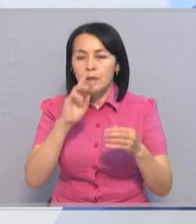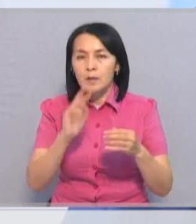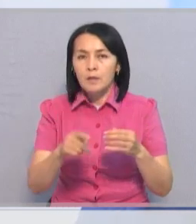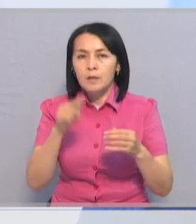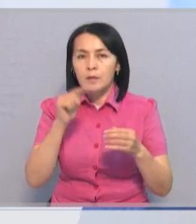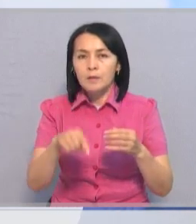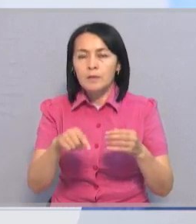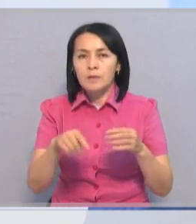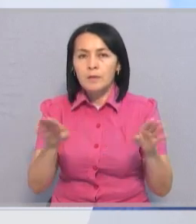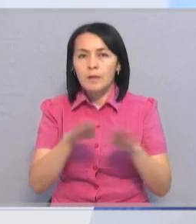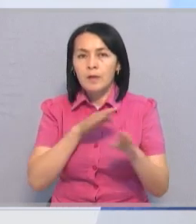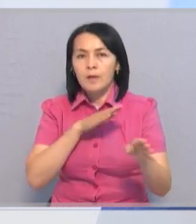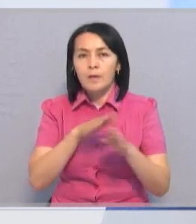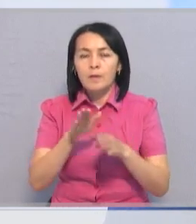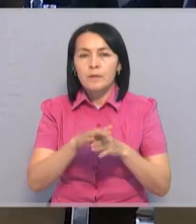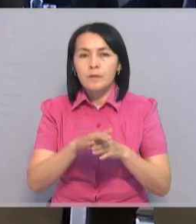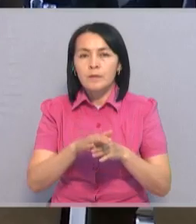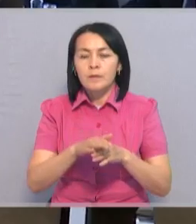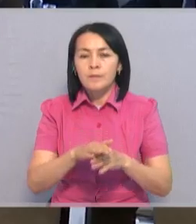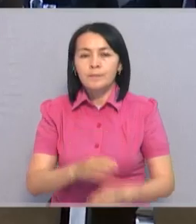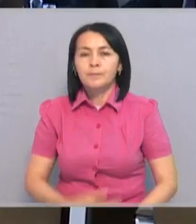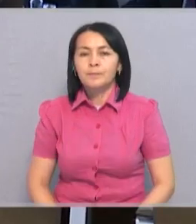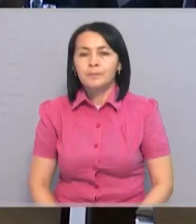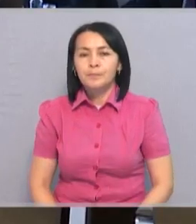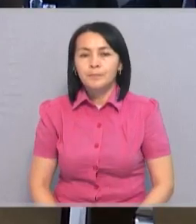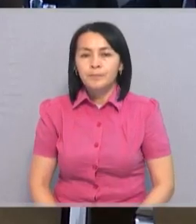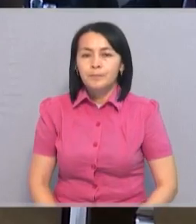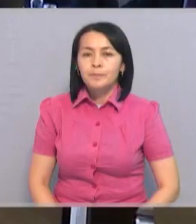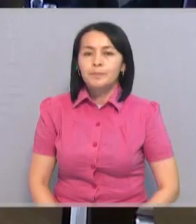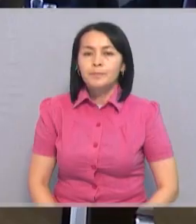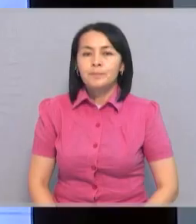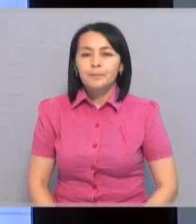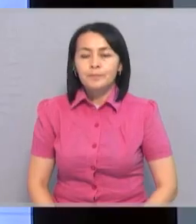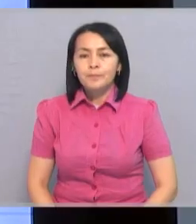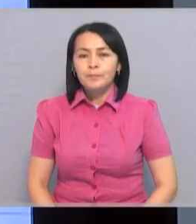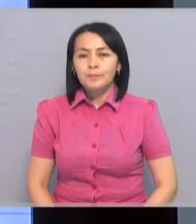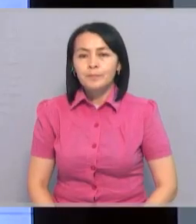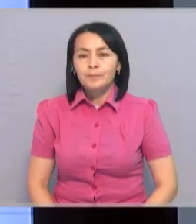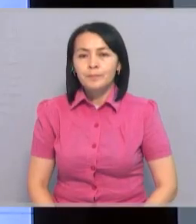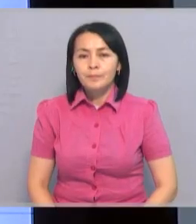и несвоевременным выполнением возложенных функций. Рушан Жиренбаева, Асылбек Мансурхан, новости.